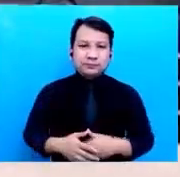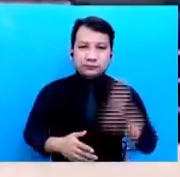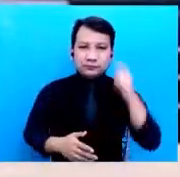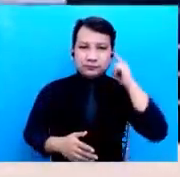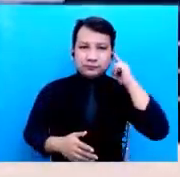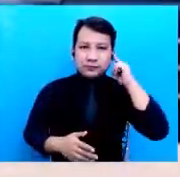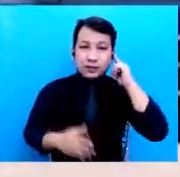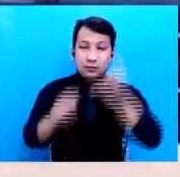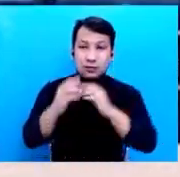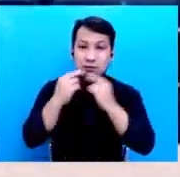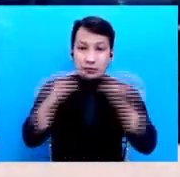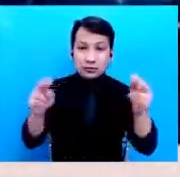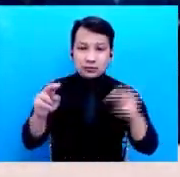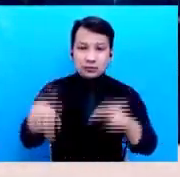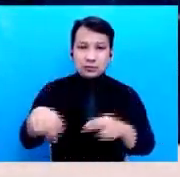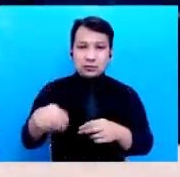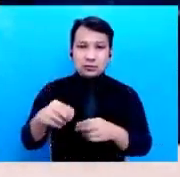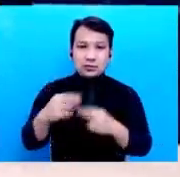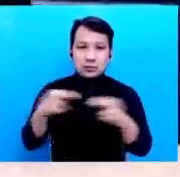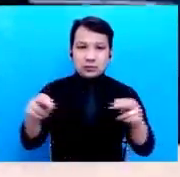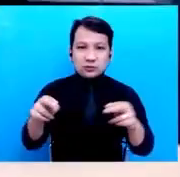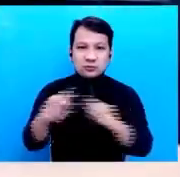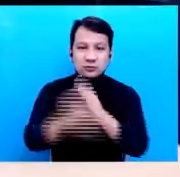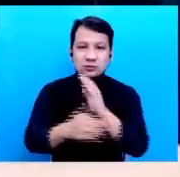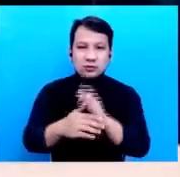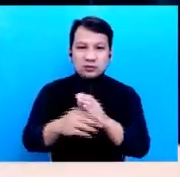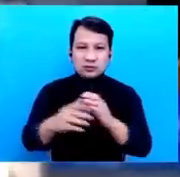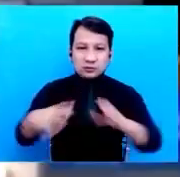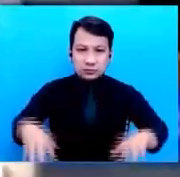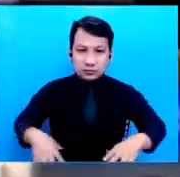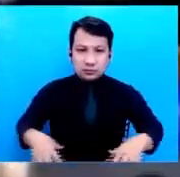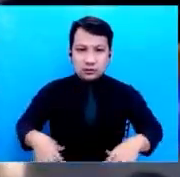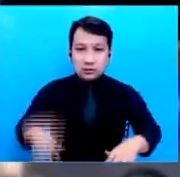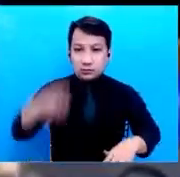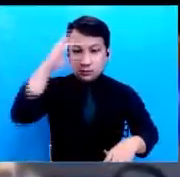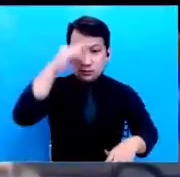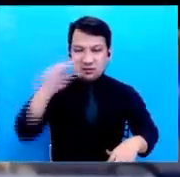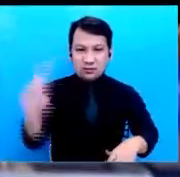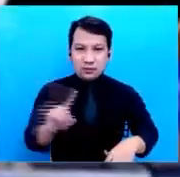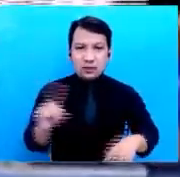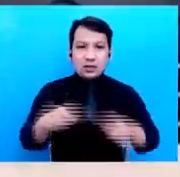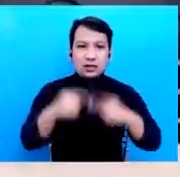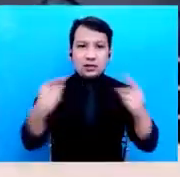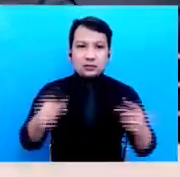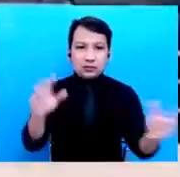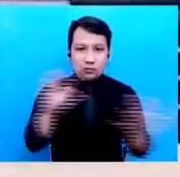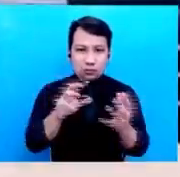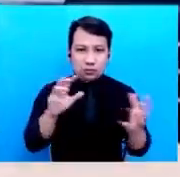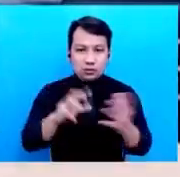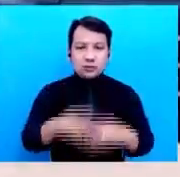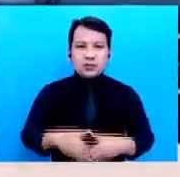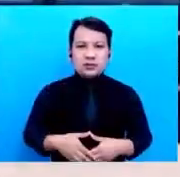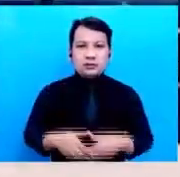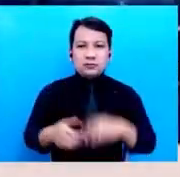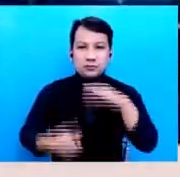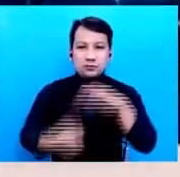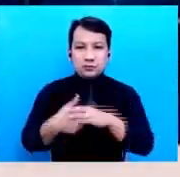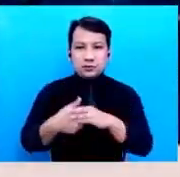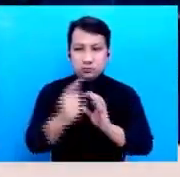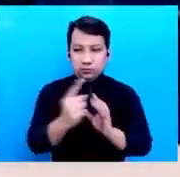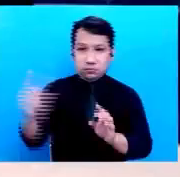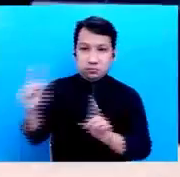Sa gitna ng pagbabalita sa isang news program sa Russia, umeksena ang isang anti-war protester. Sumulpot siya sa likuran ng